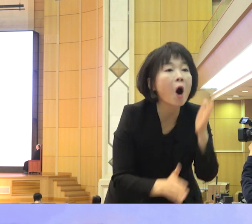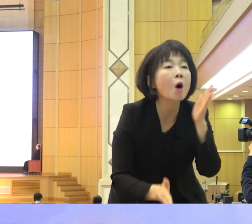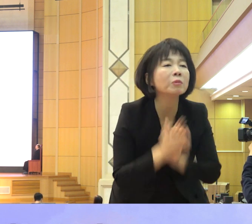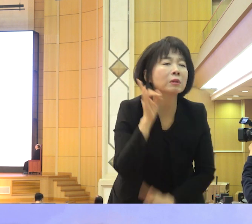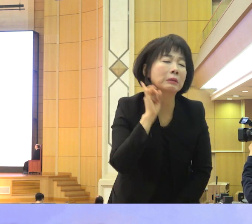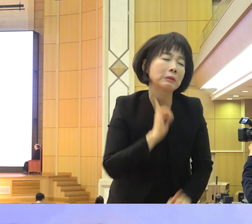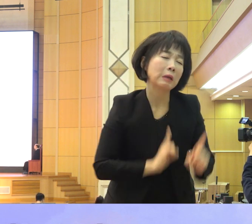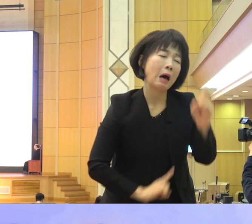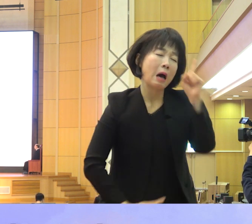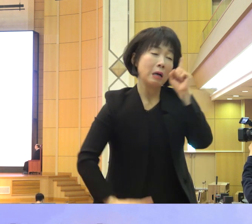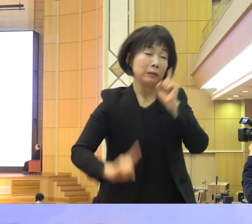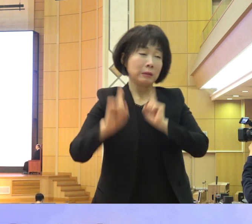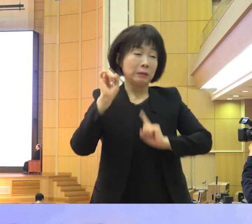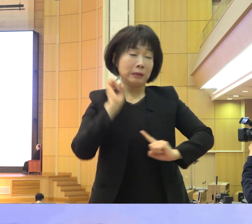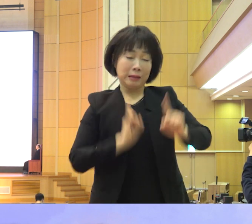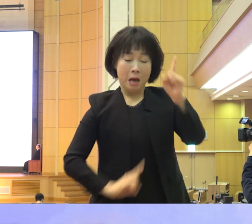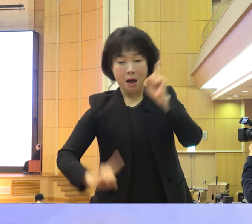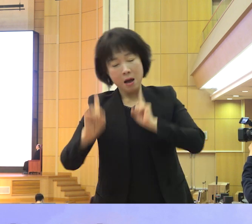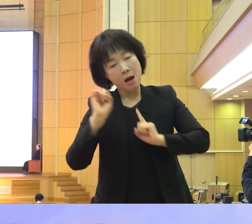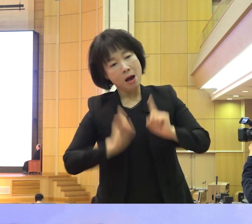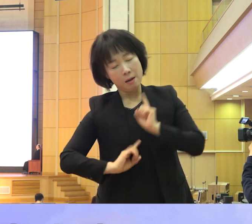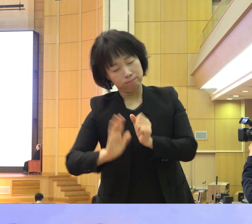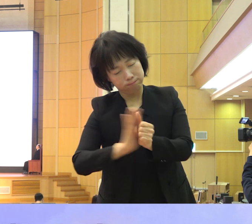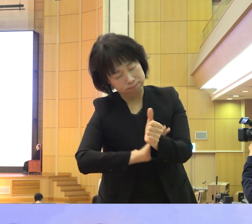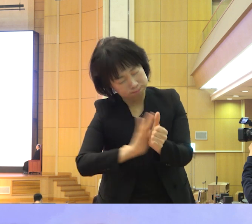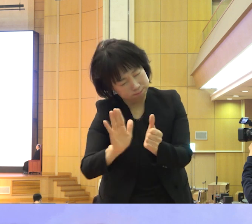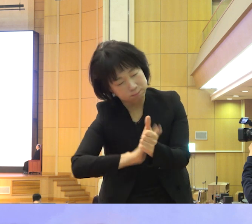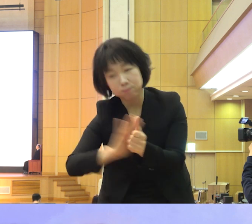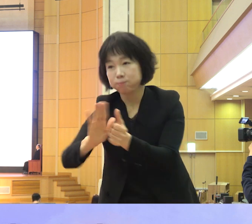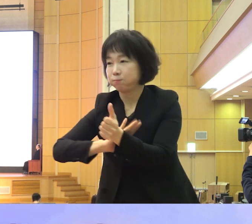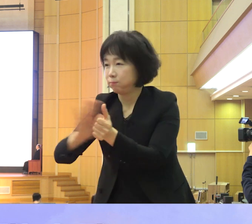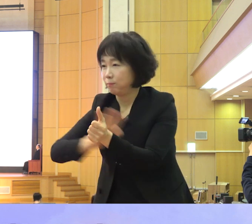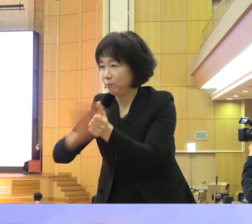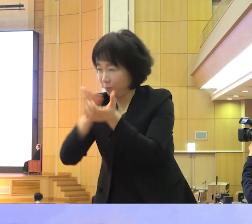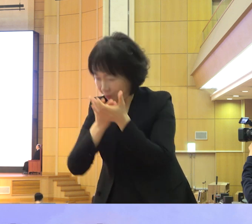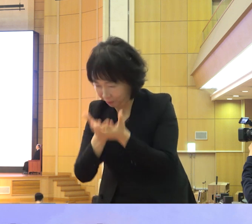볼 수 없는 상처